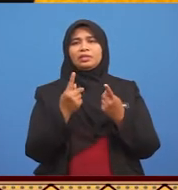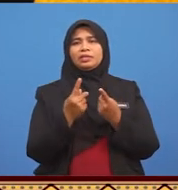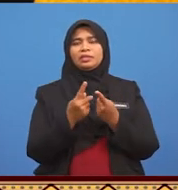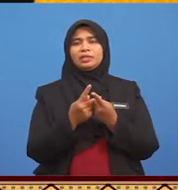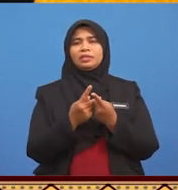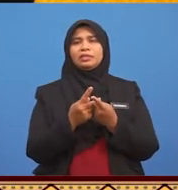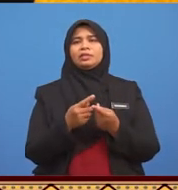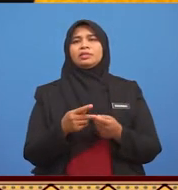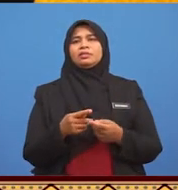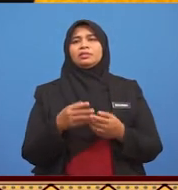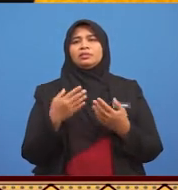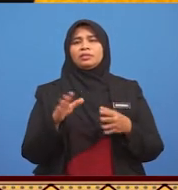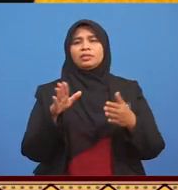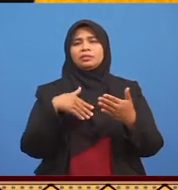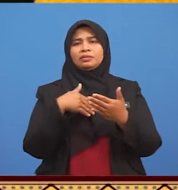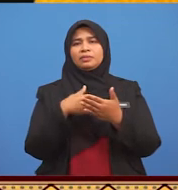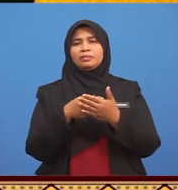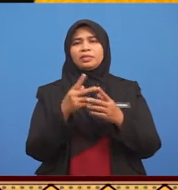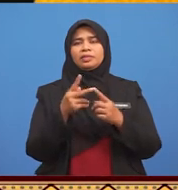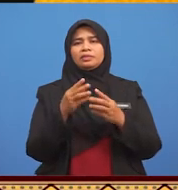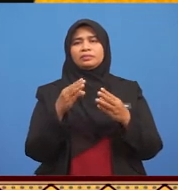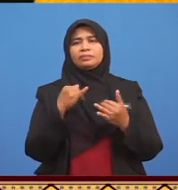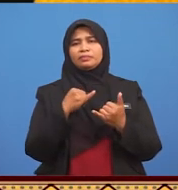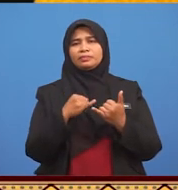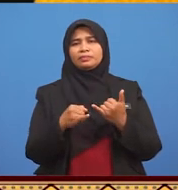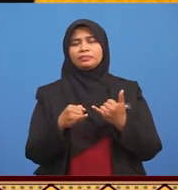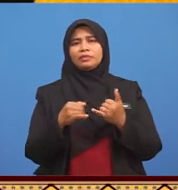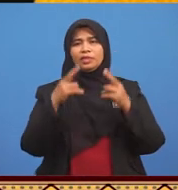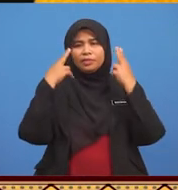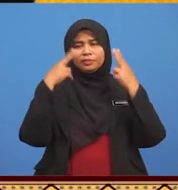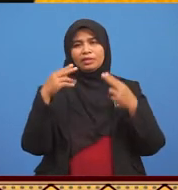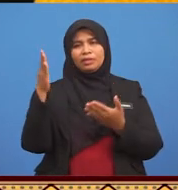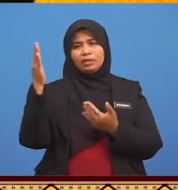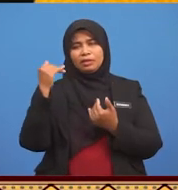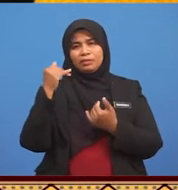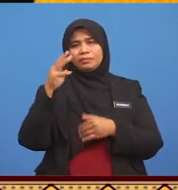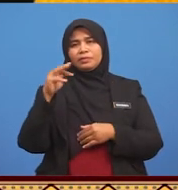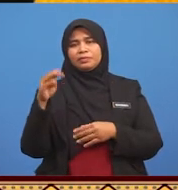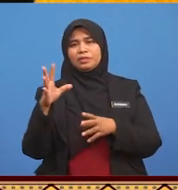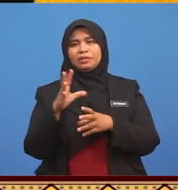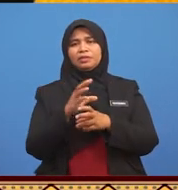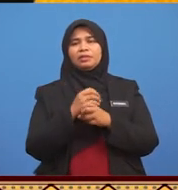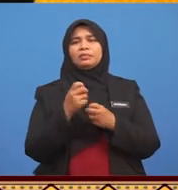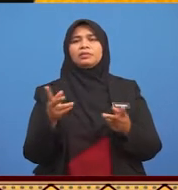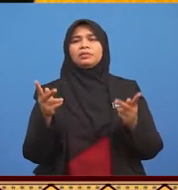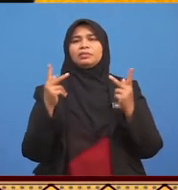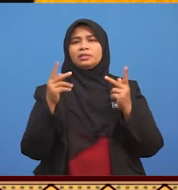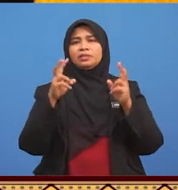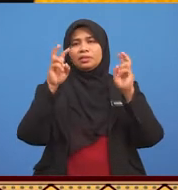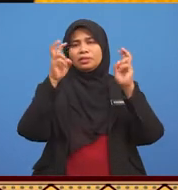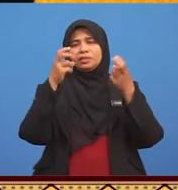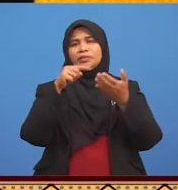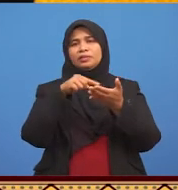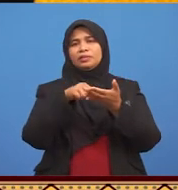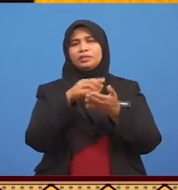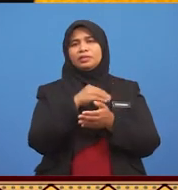Islamiah tingkatan 4 kita telah pun sampai ke penghujungnya. Ustazah mengharapkan murid-murid dapat menguasai topik ini